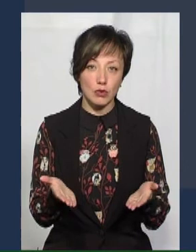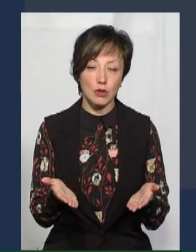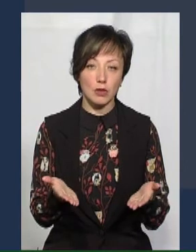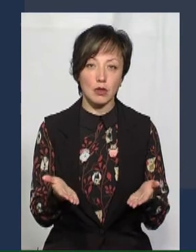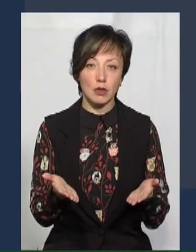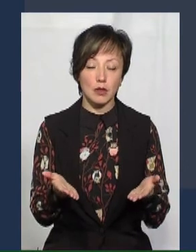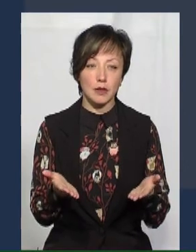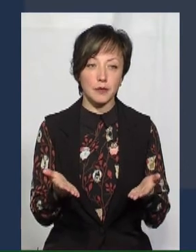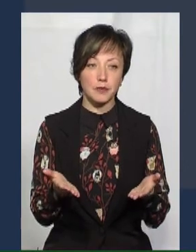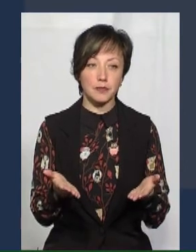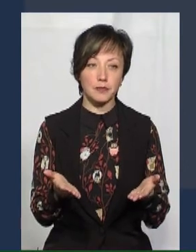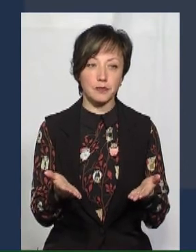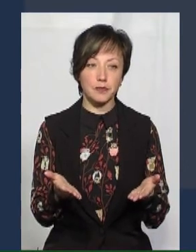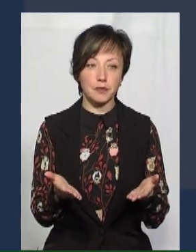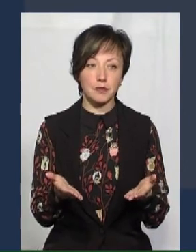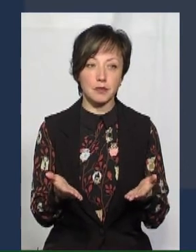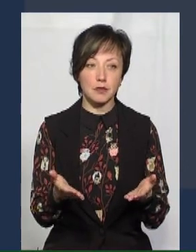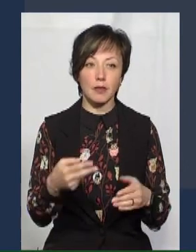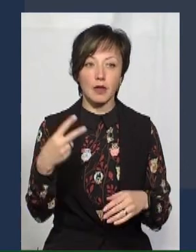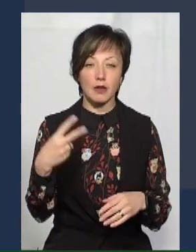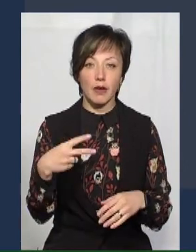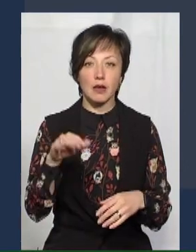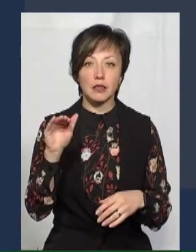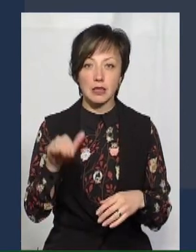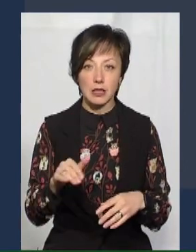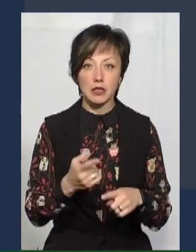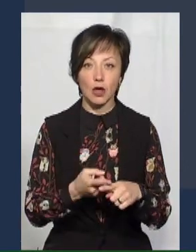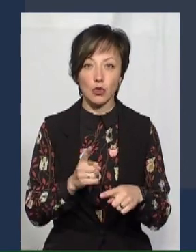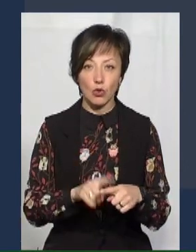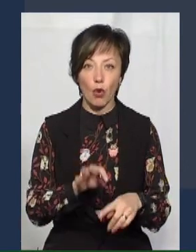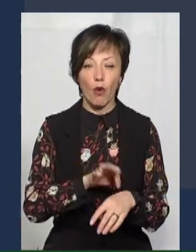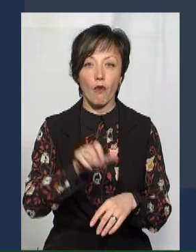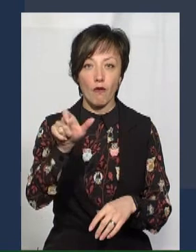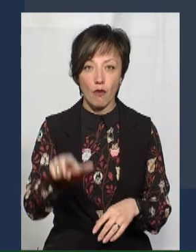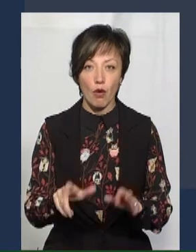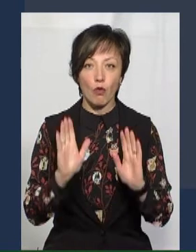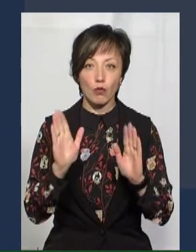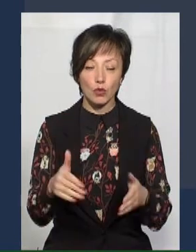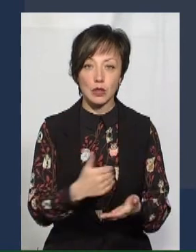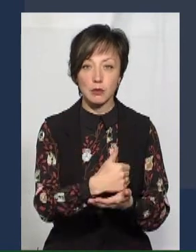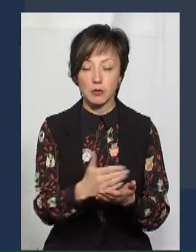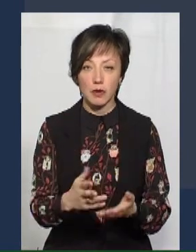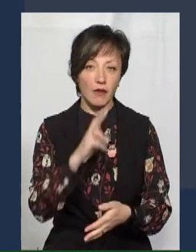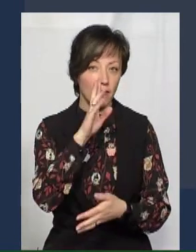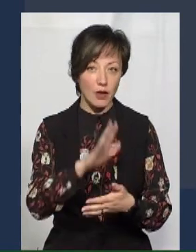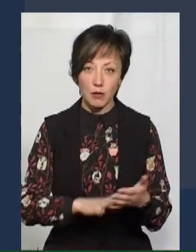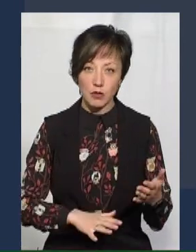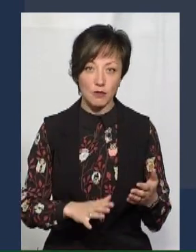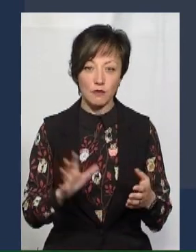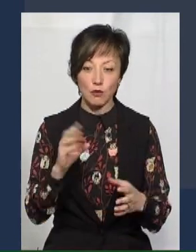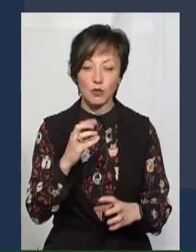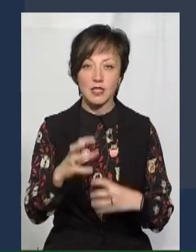анонсувала, що 20 тисяч на цього хворого буде забезпечувати. Вибачте, мені в всьому